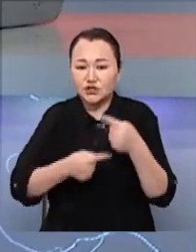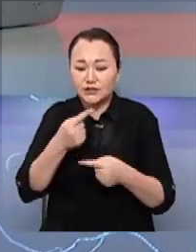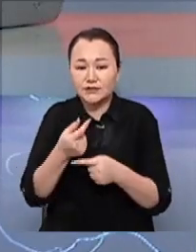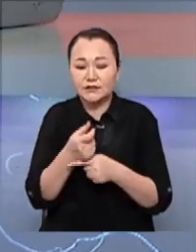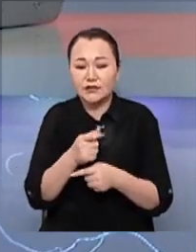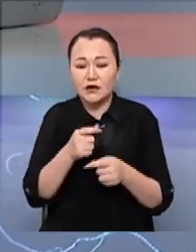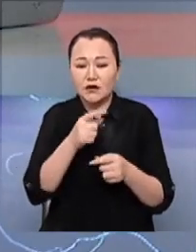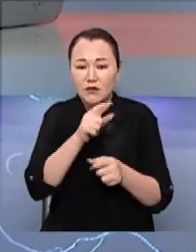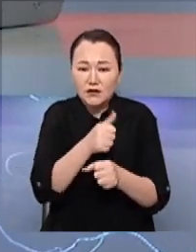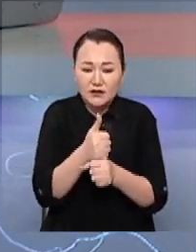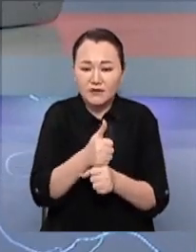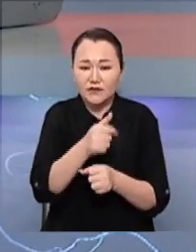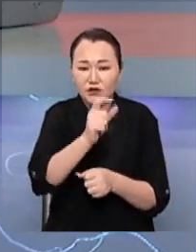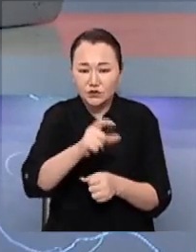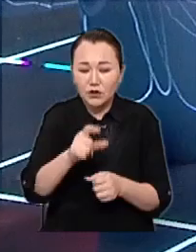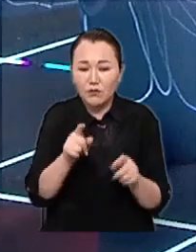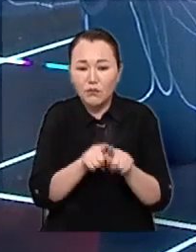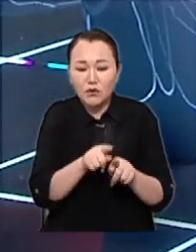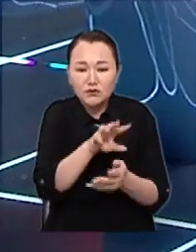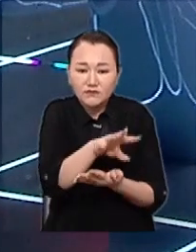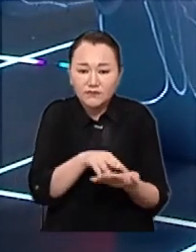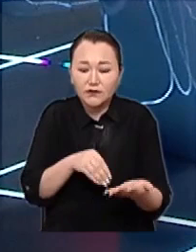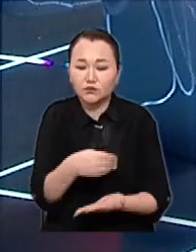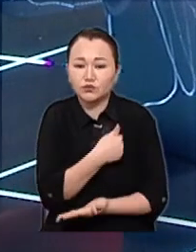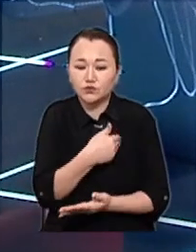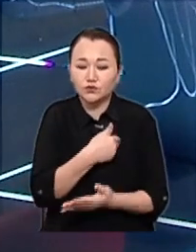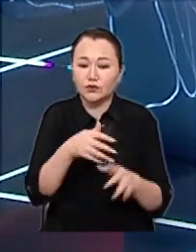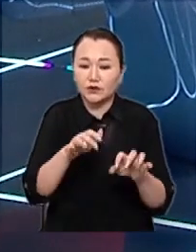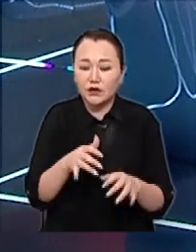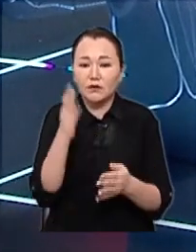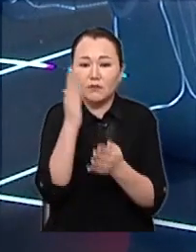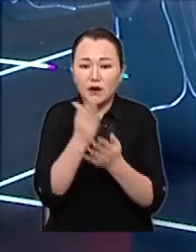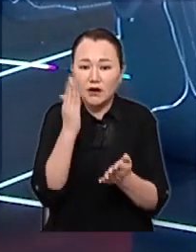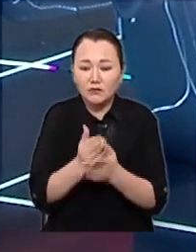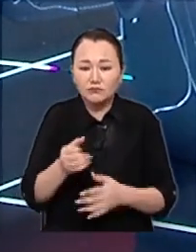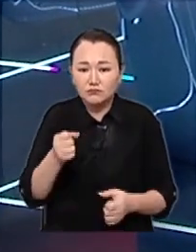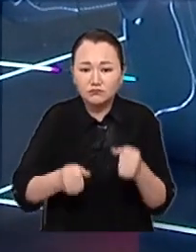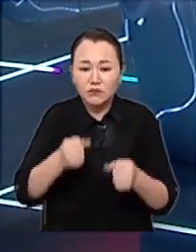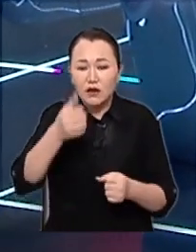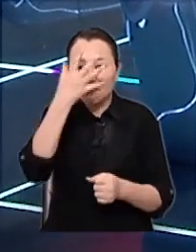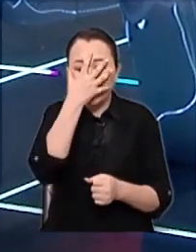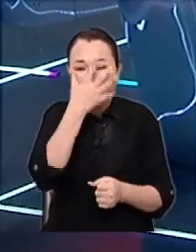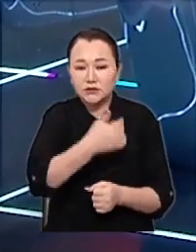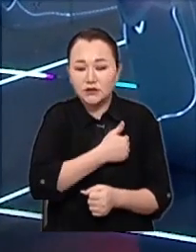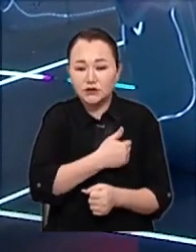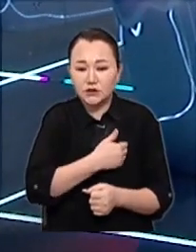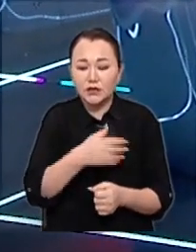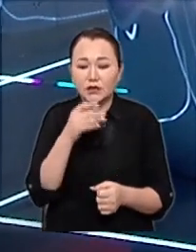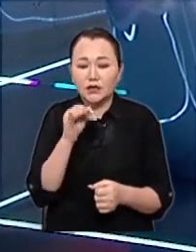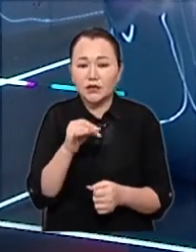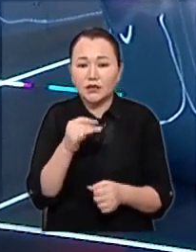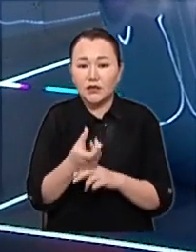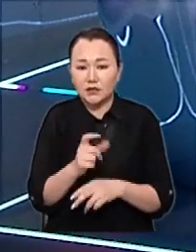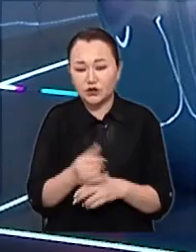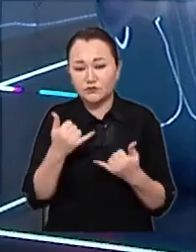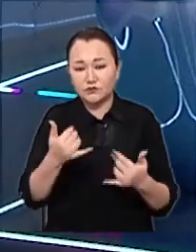солардың басты кейіпкерлеріне ұқсағысы келіп, жаңағындай қолдарына балта ұстап, беттеріне маска киіп кіргетіндегі ол